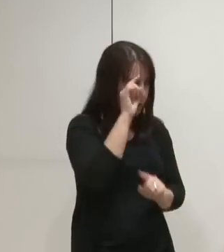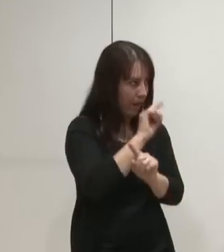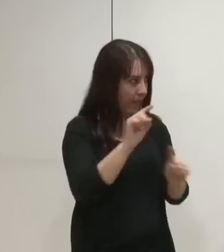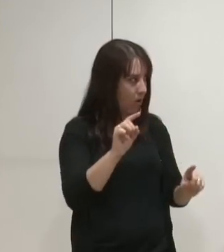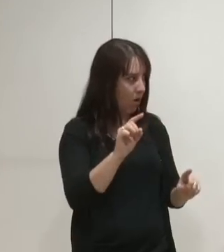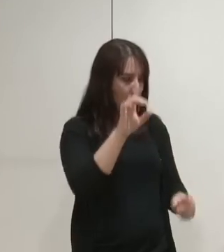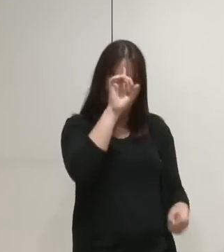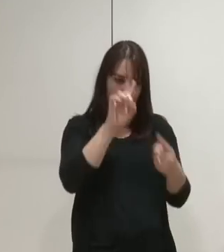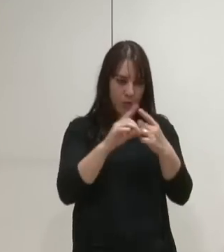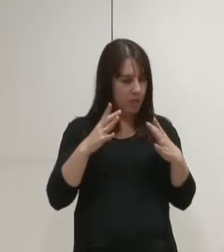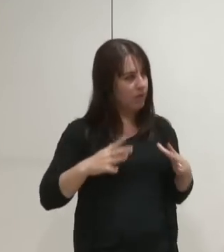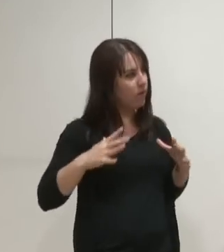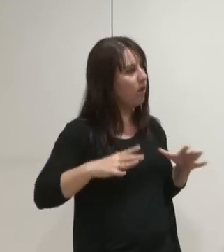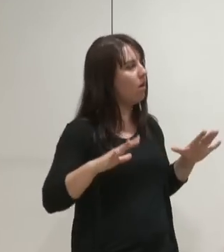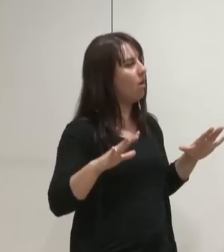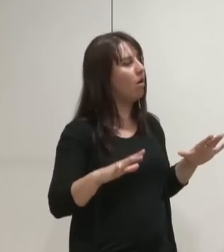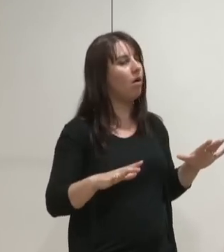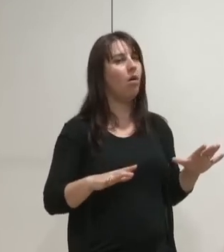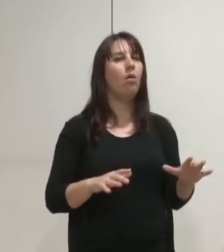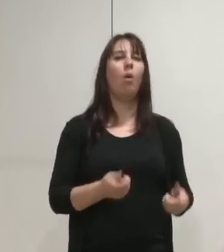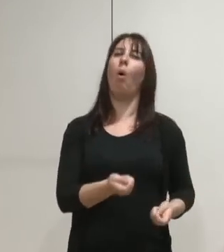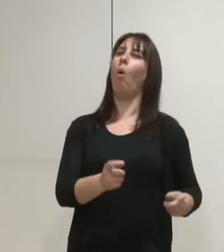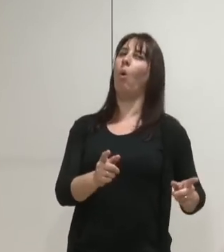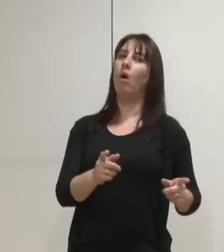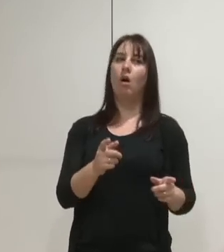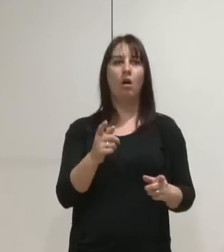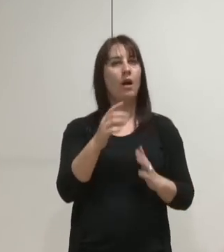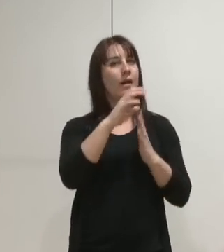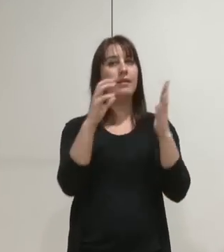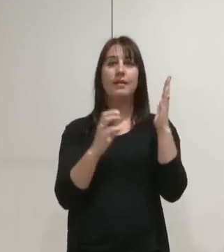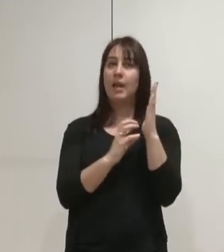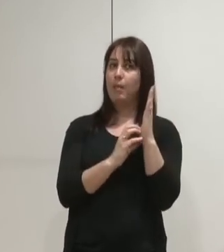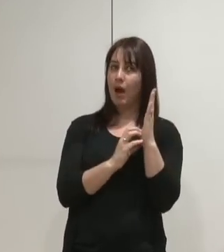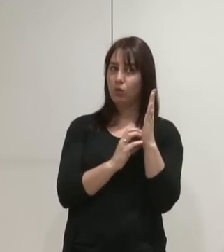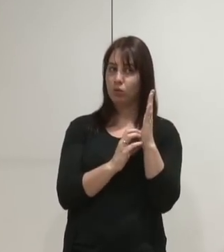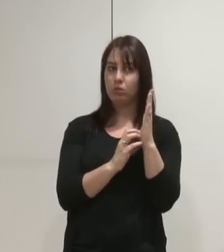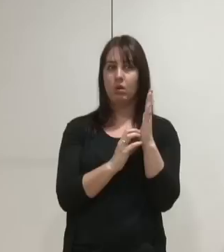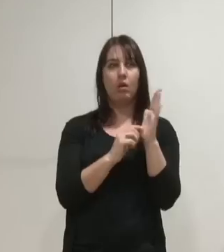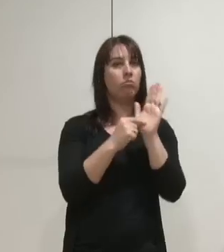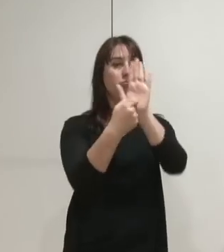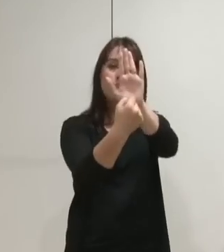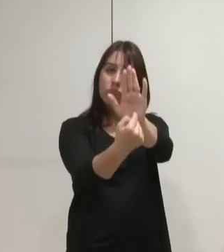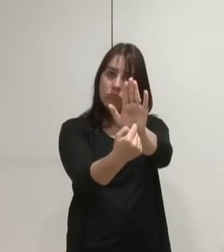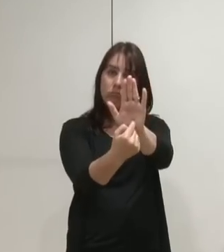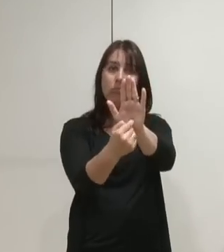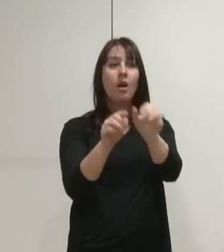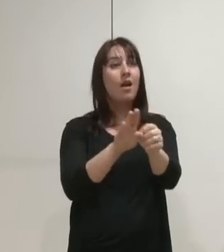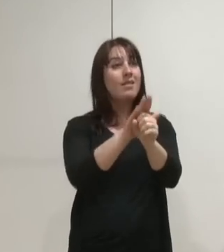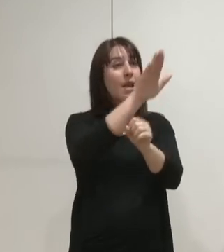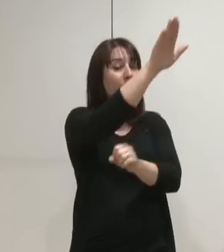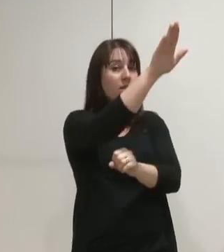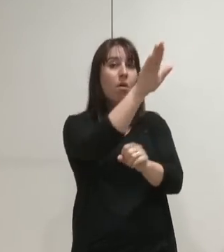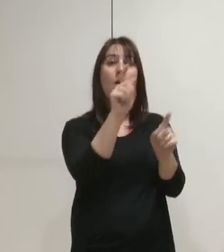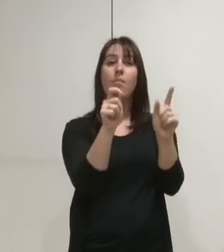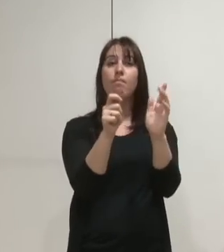intention il se trouve il se trouve que la délibération évoque un déplacement dans le cadre d'un